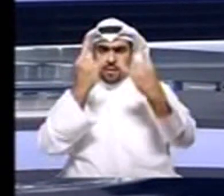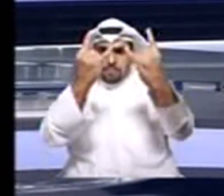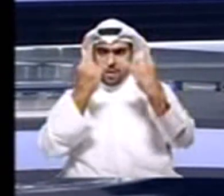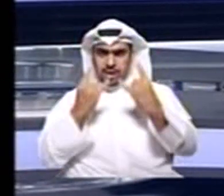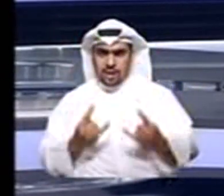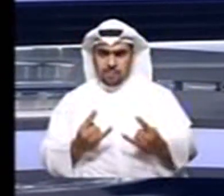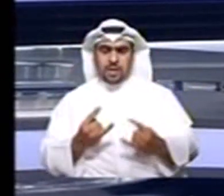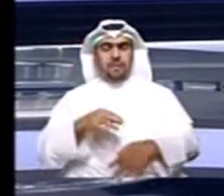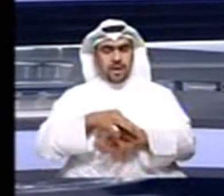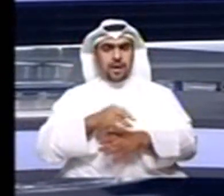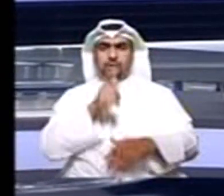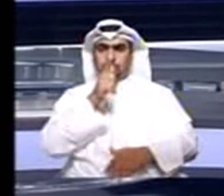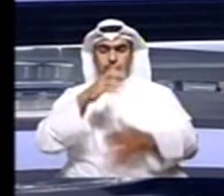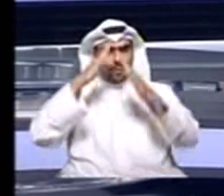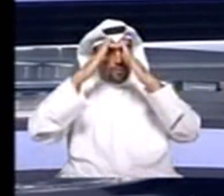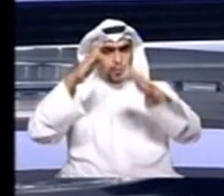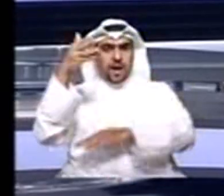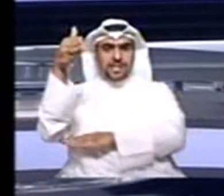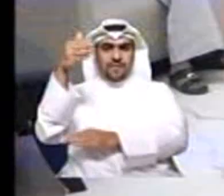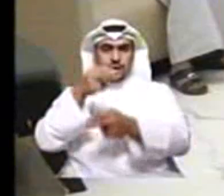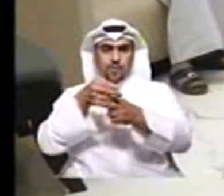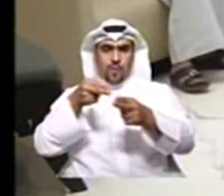بذلتها السفارة وأعضائها.